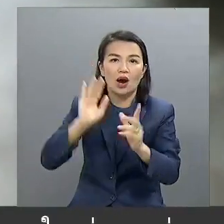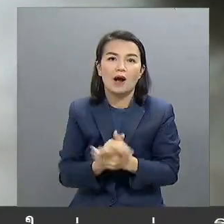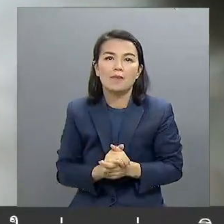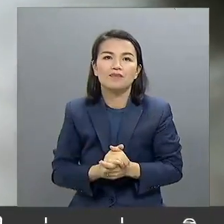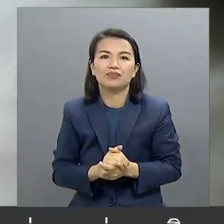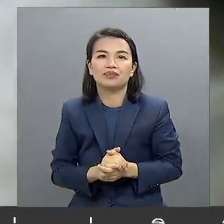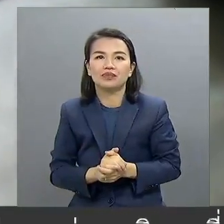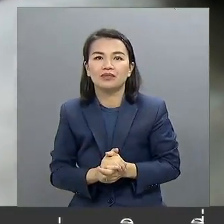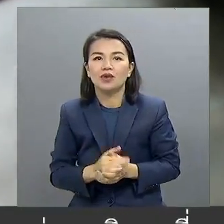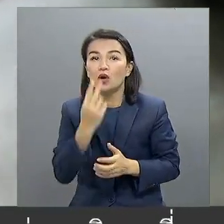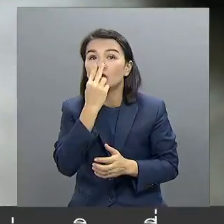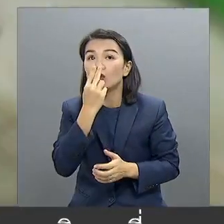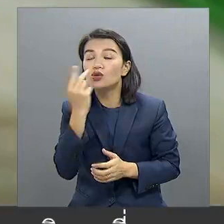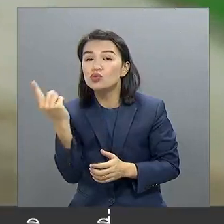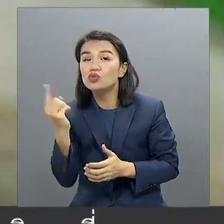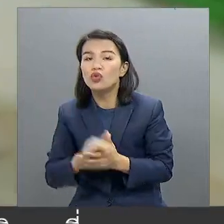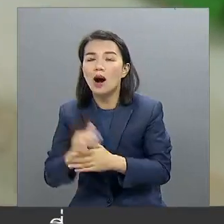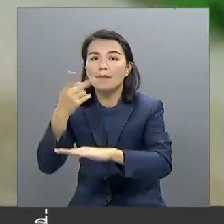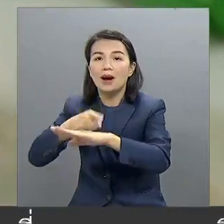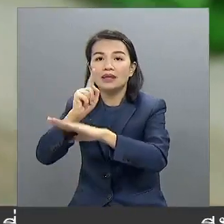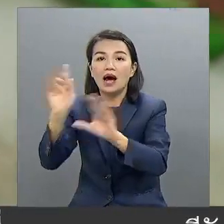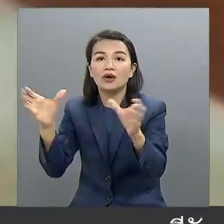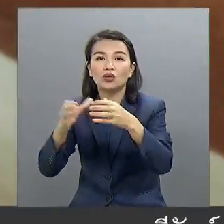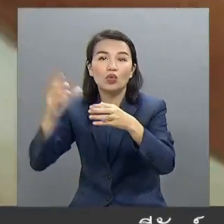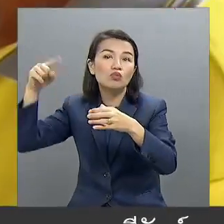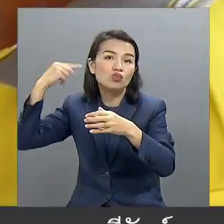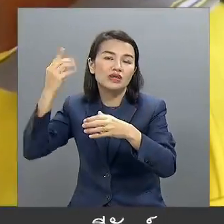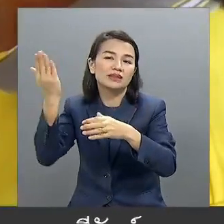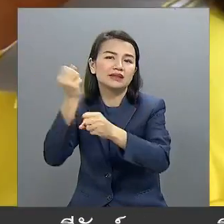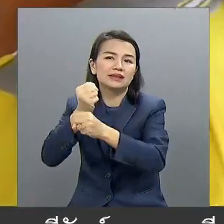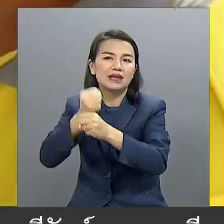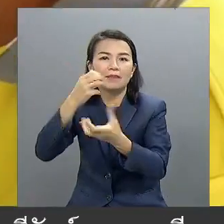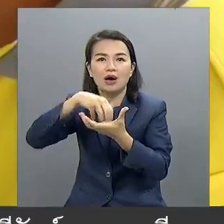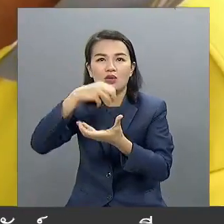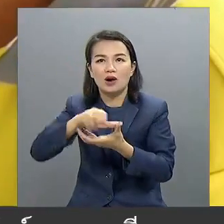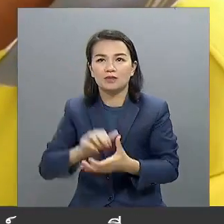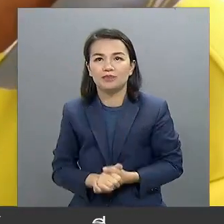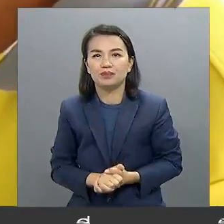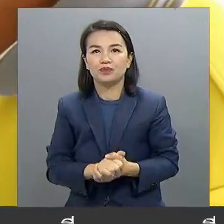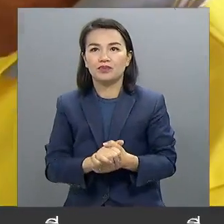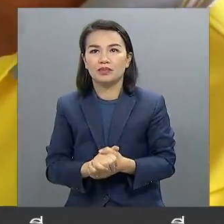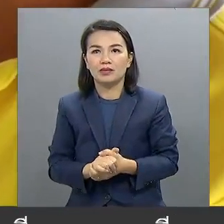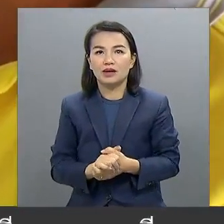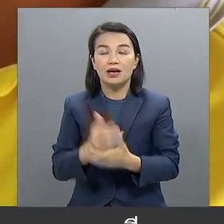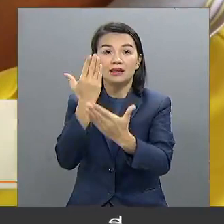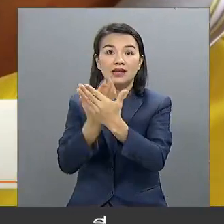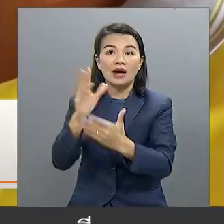ฟังเสีงสัภาษณจากประทันกลมสัตตีกักลุ่มนี้กัเลยค่ะ350 บาค่ะBY